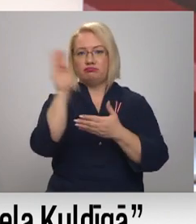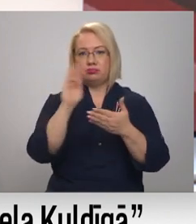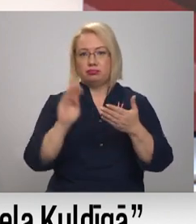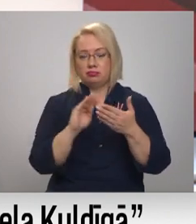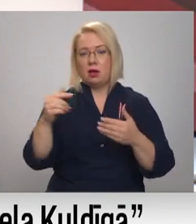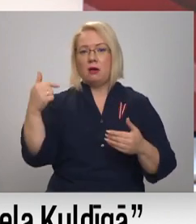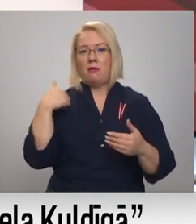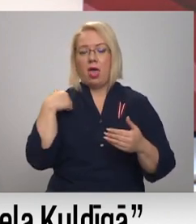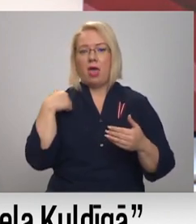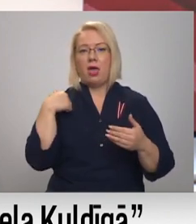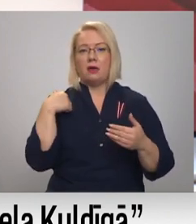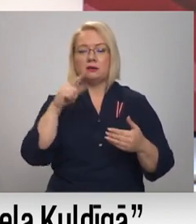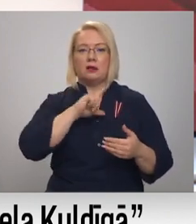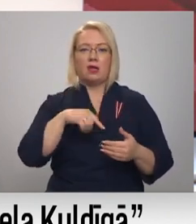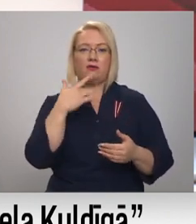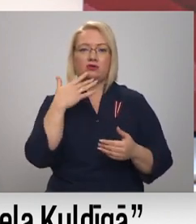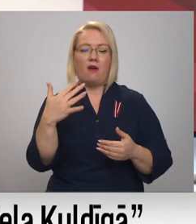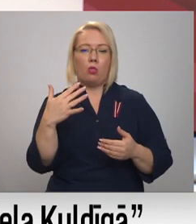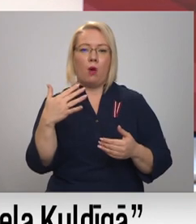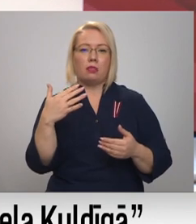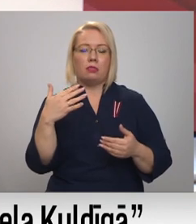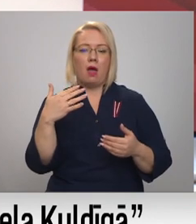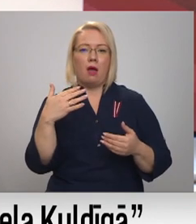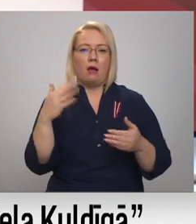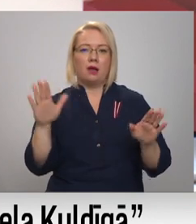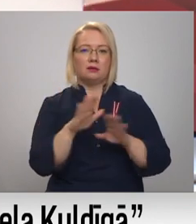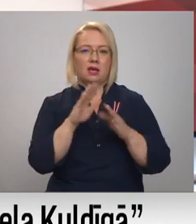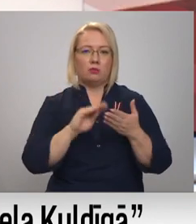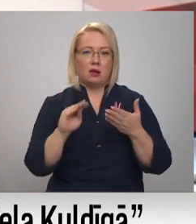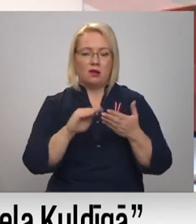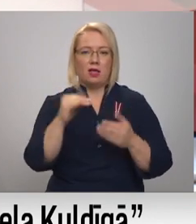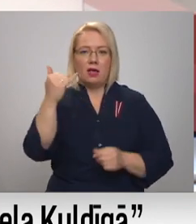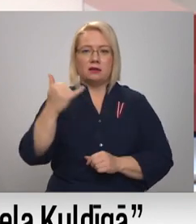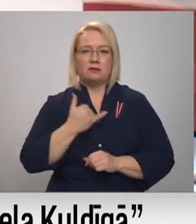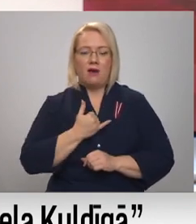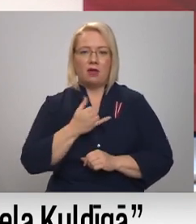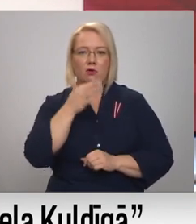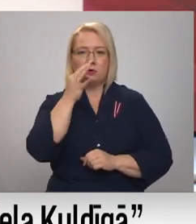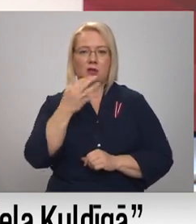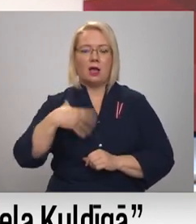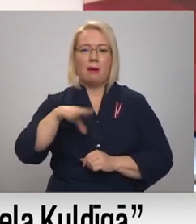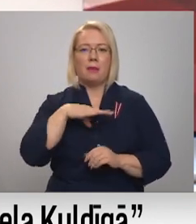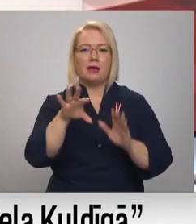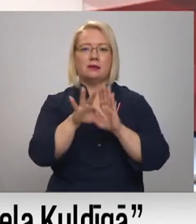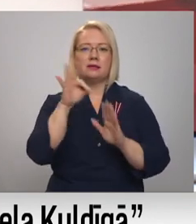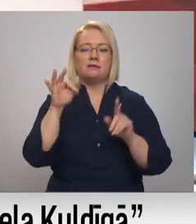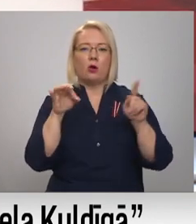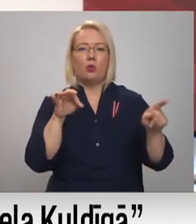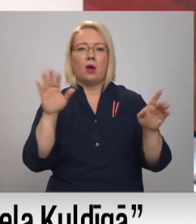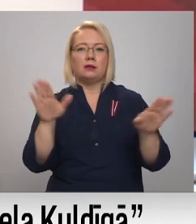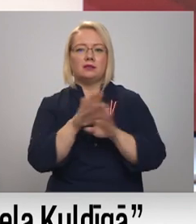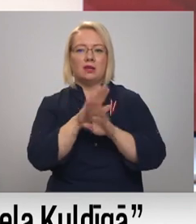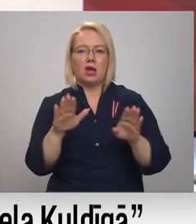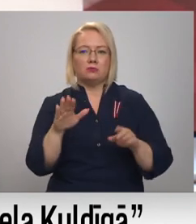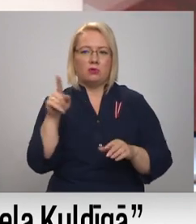viņu iespēlējām latviešu valodā kā dziesmu, bet tam man zvana Solange un saka, mēs izvēlējāmies tev dziesmu šajā